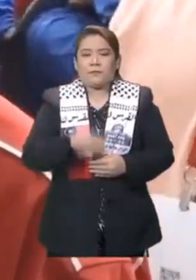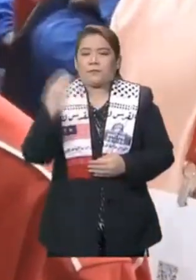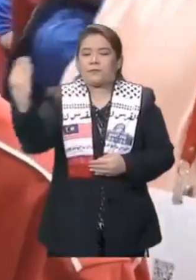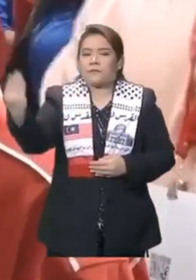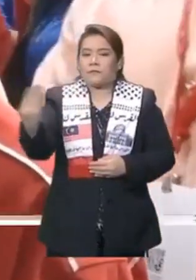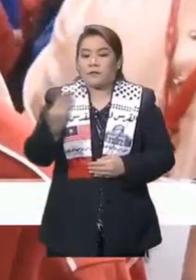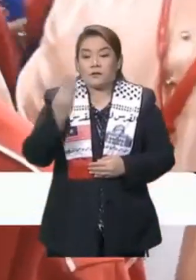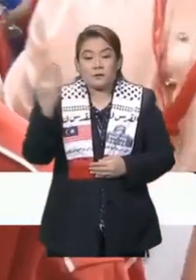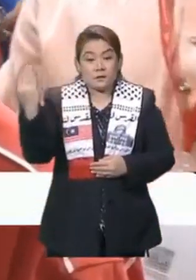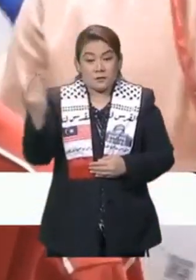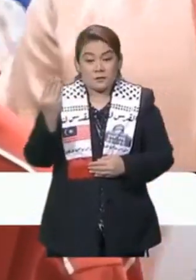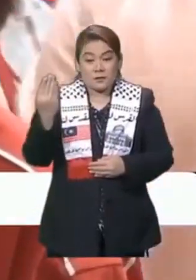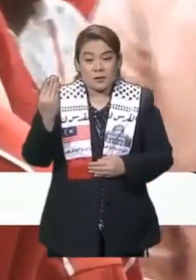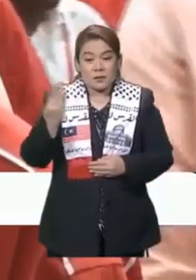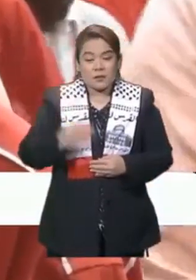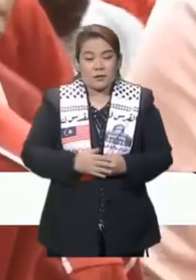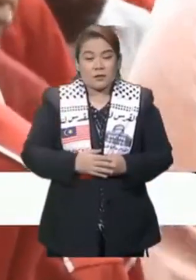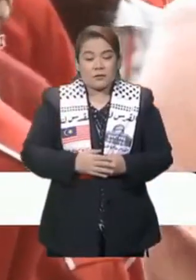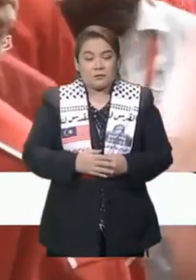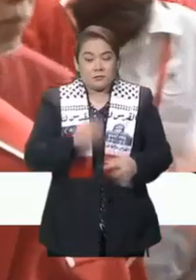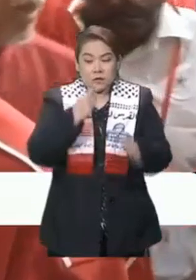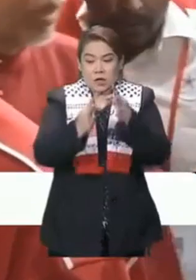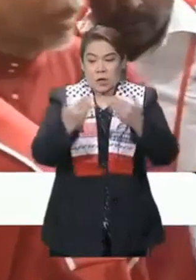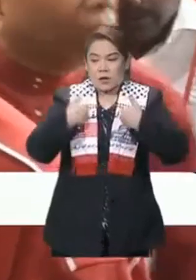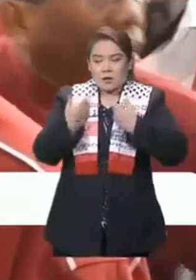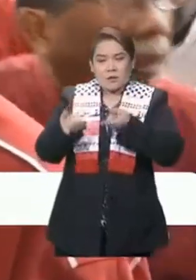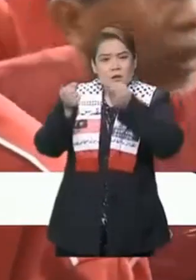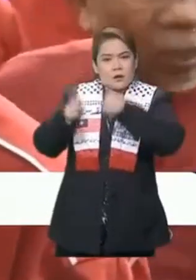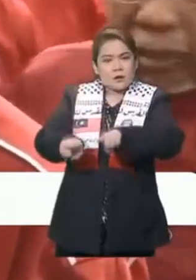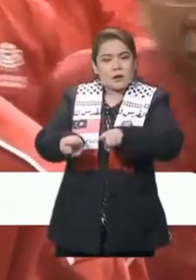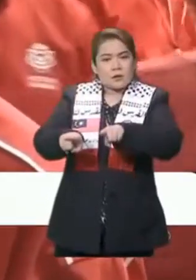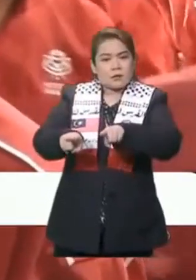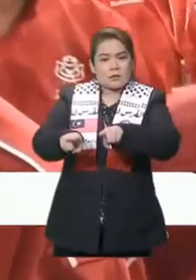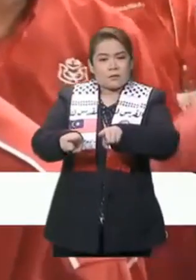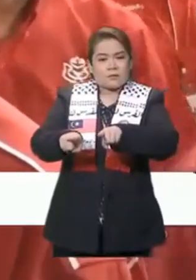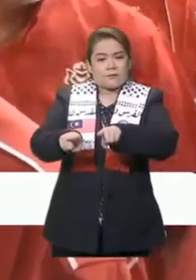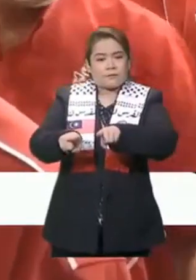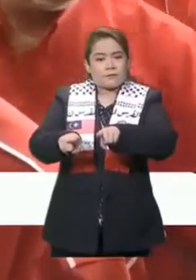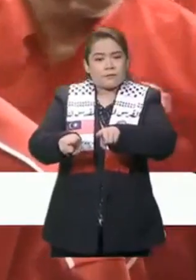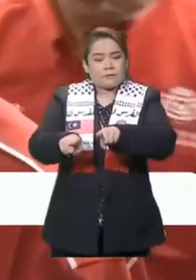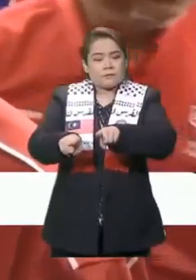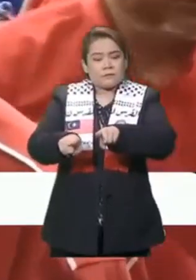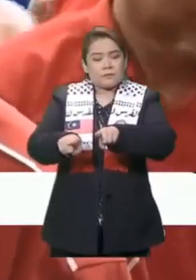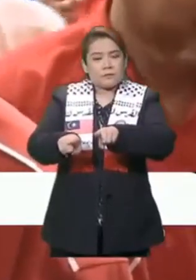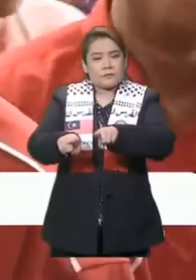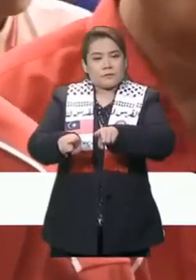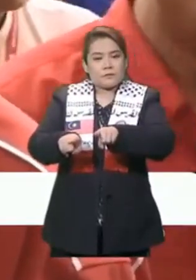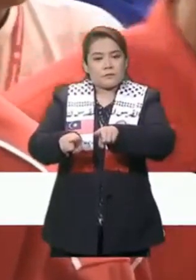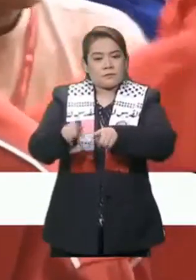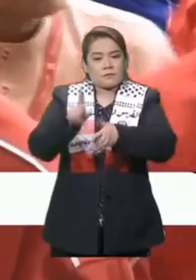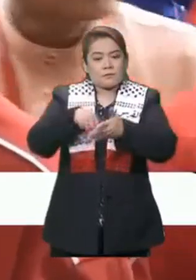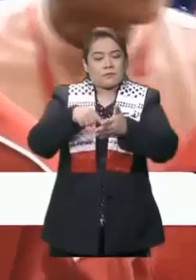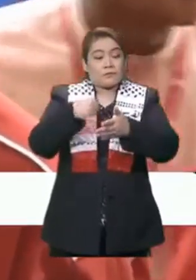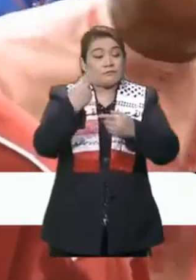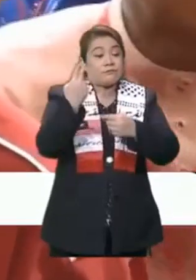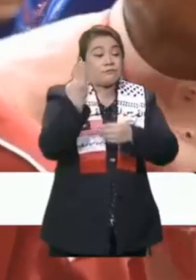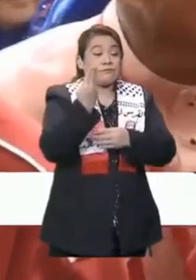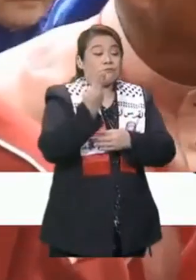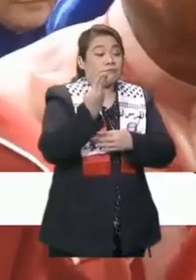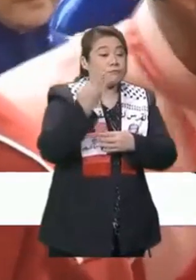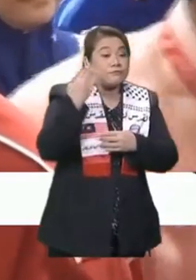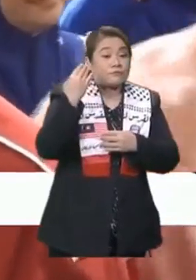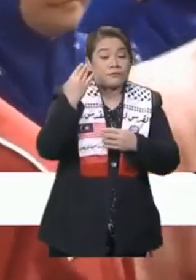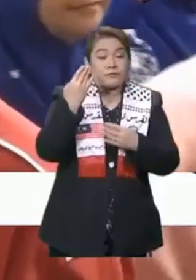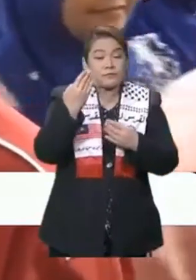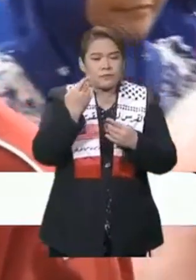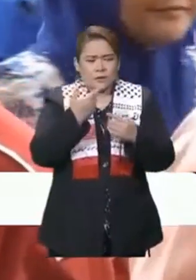biasanya kalau ada berlaku apa-apa rondaan